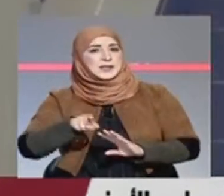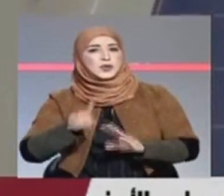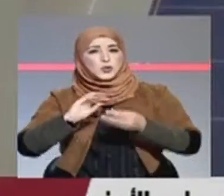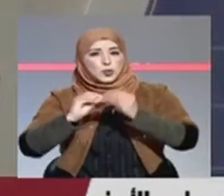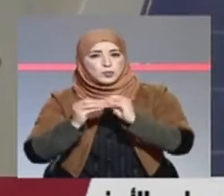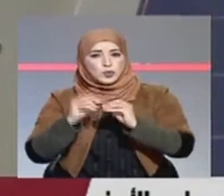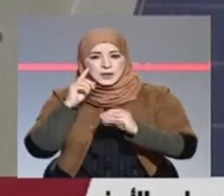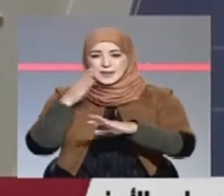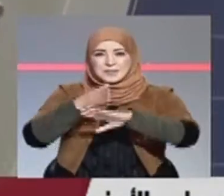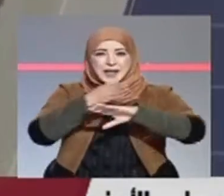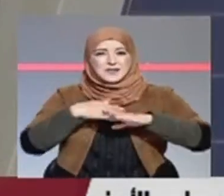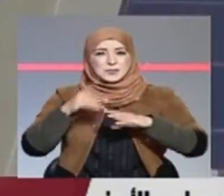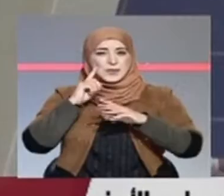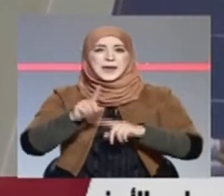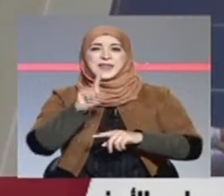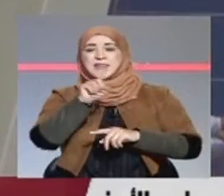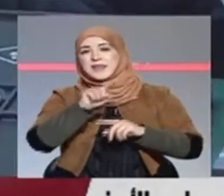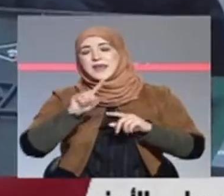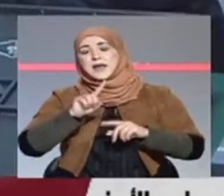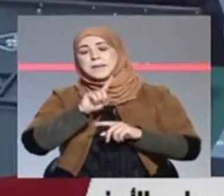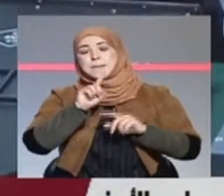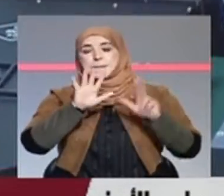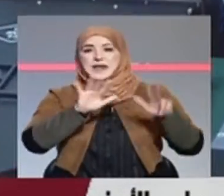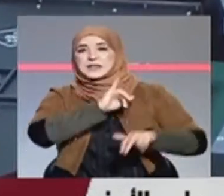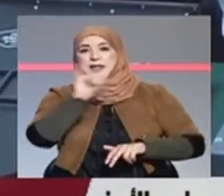بينها بين ثامن واثني عشر